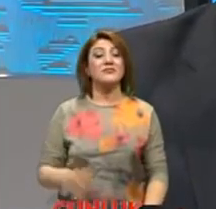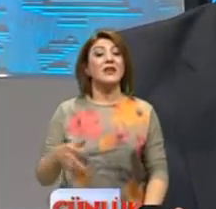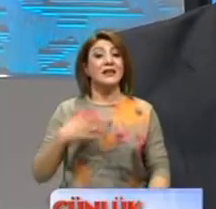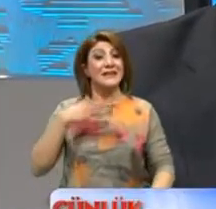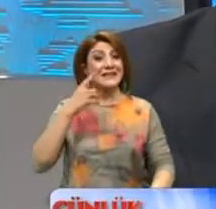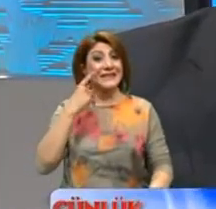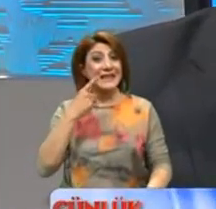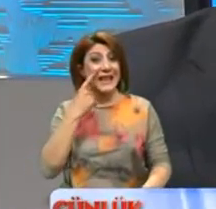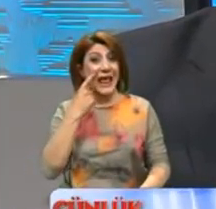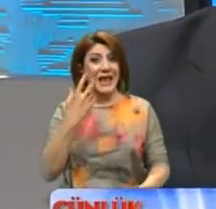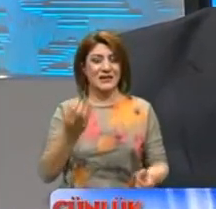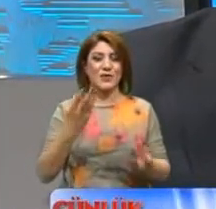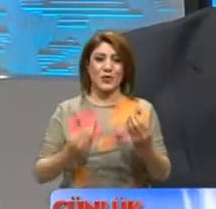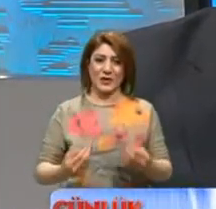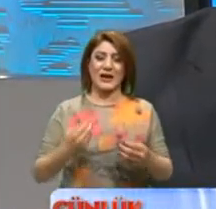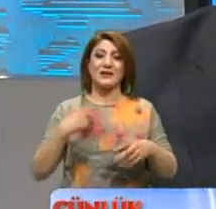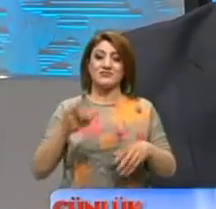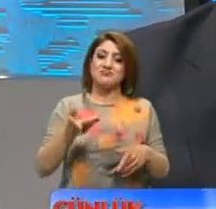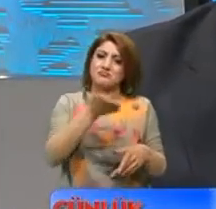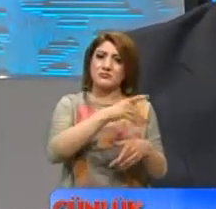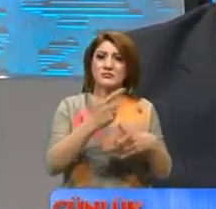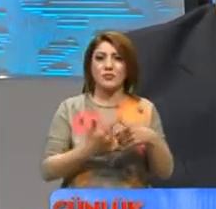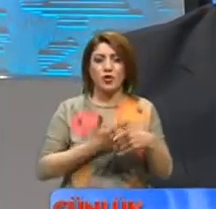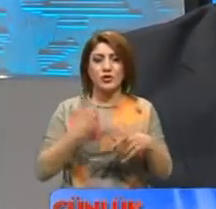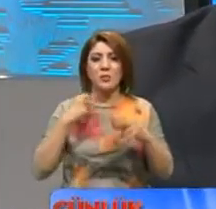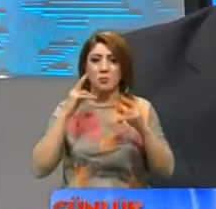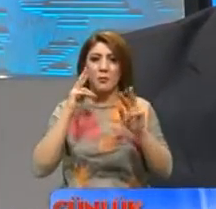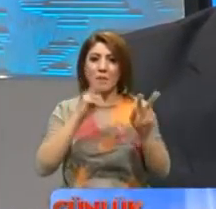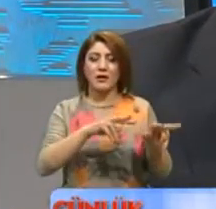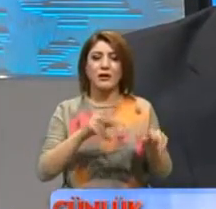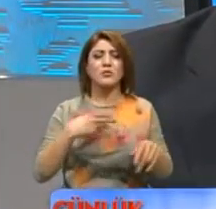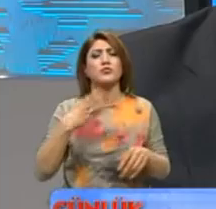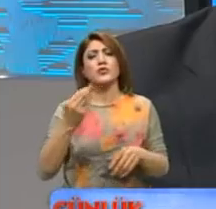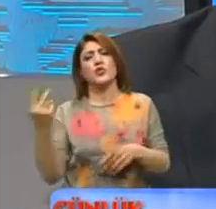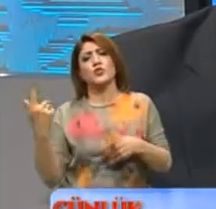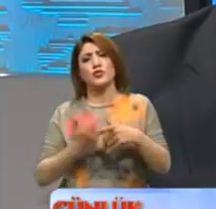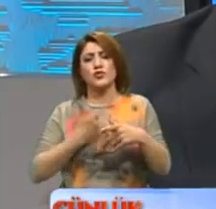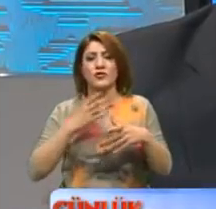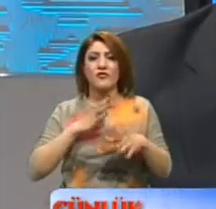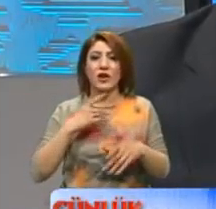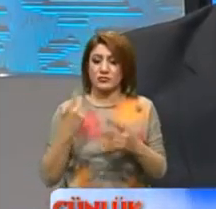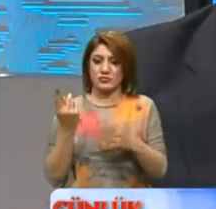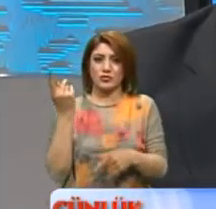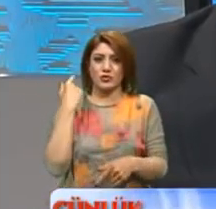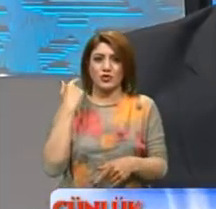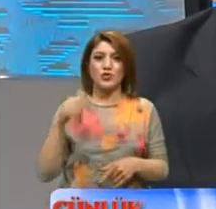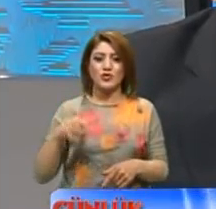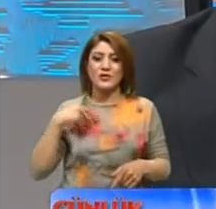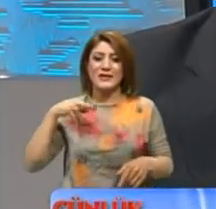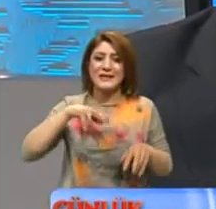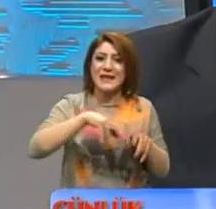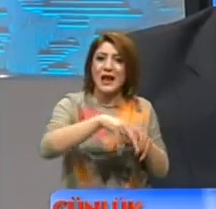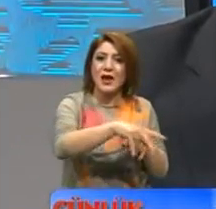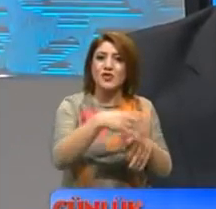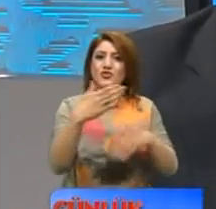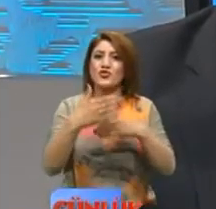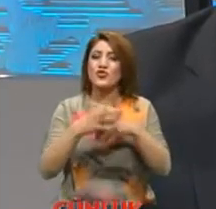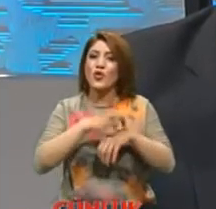değerler eğitimi ise konu, onun üzerine duralım. Yoksa diğer projeler derseniz tabii birçok projemiz var. En son mesela dün Yaya Dostu Kent